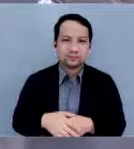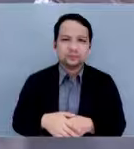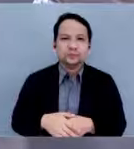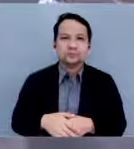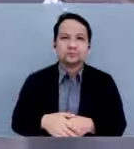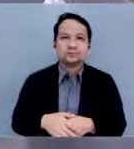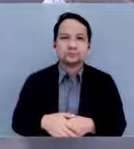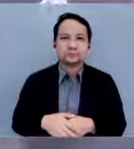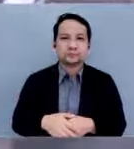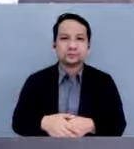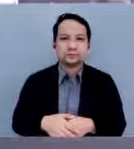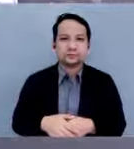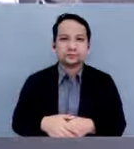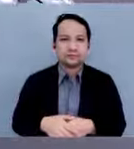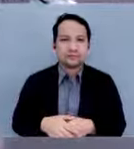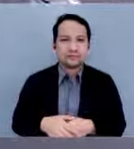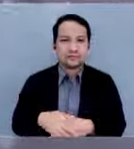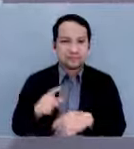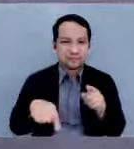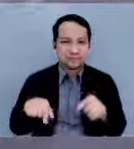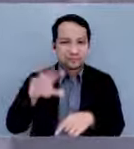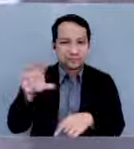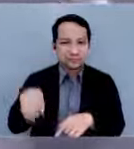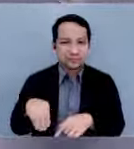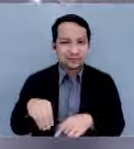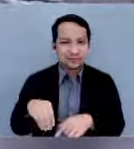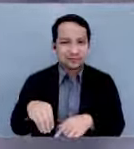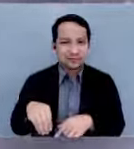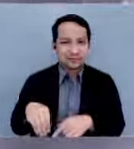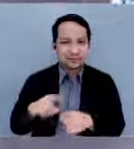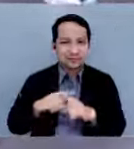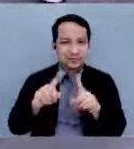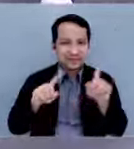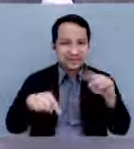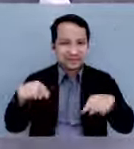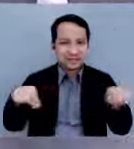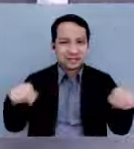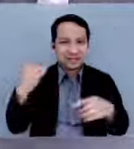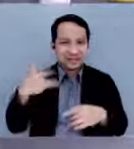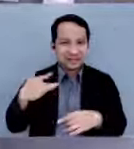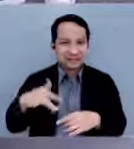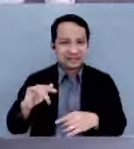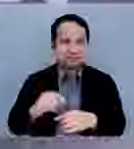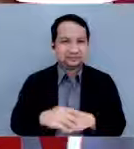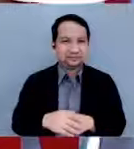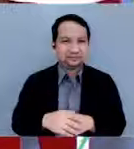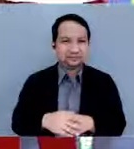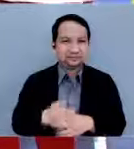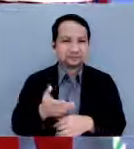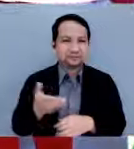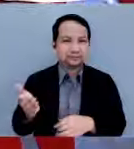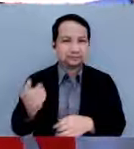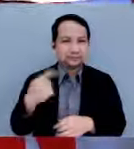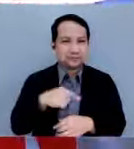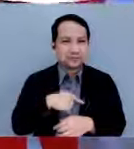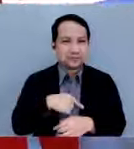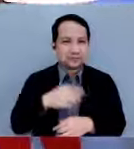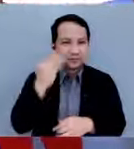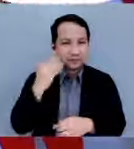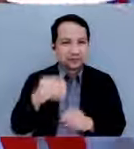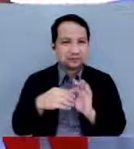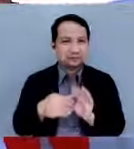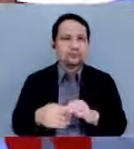parang iba yung style niya dito siya. Hindi ko madala siya mga boys para mapatunayan natin kay Jess